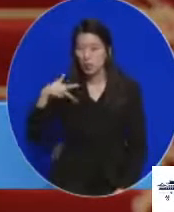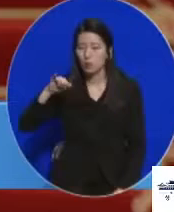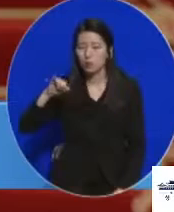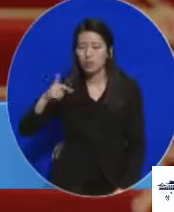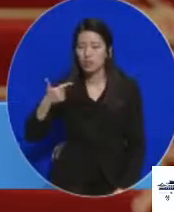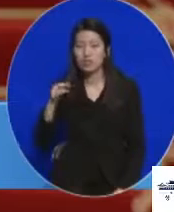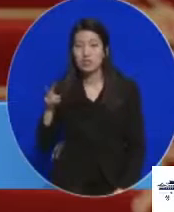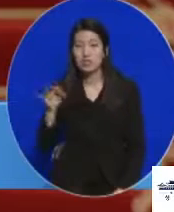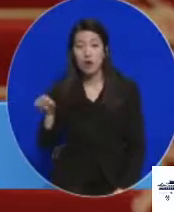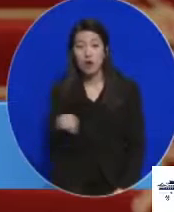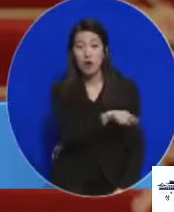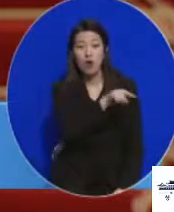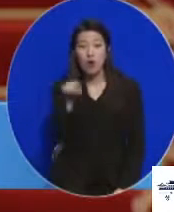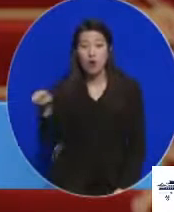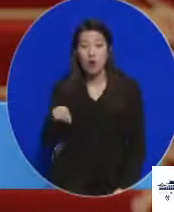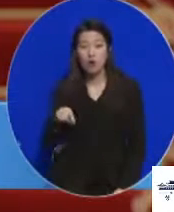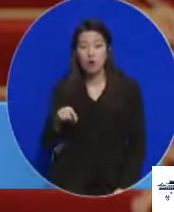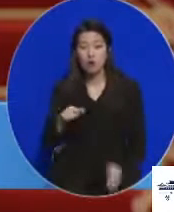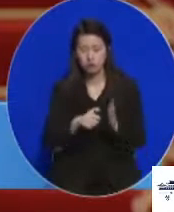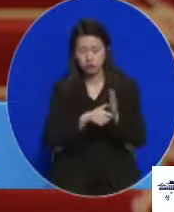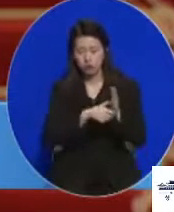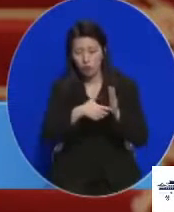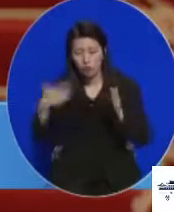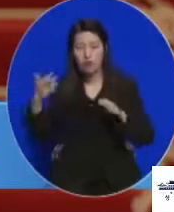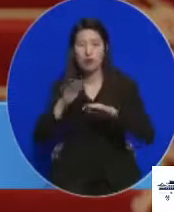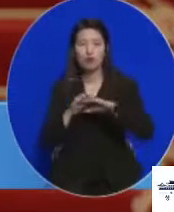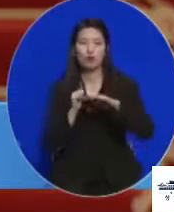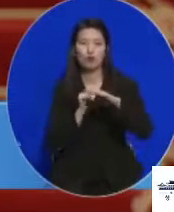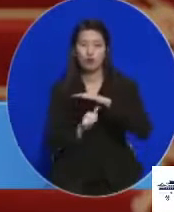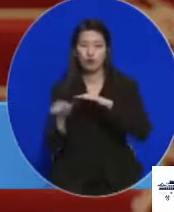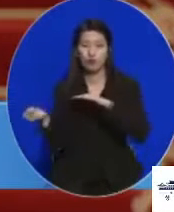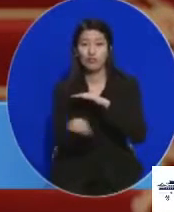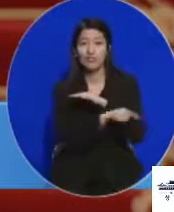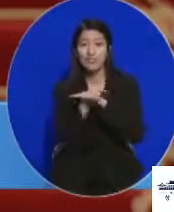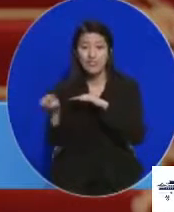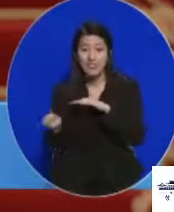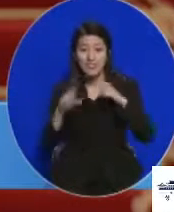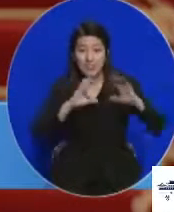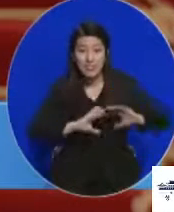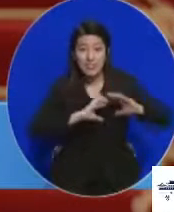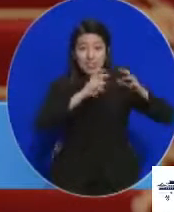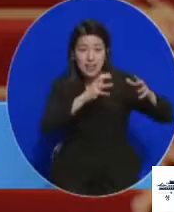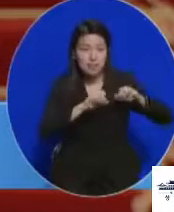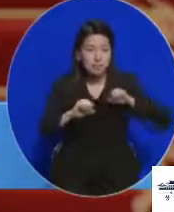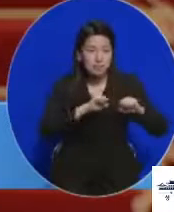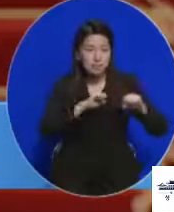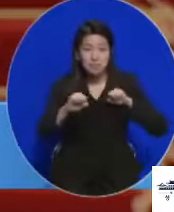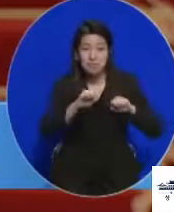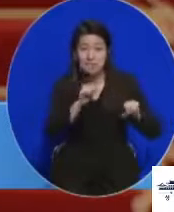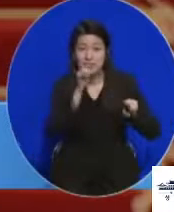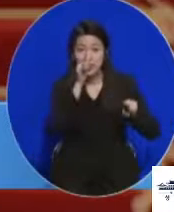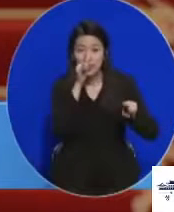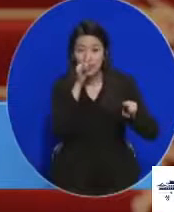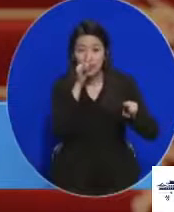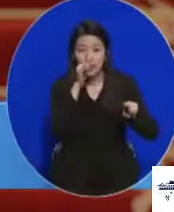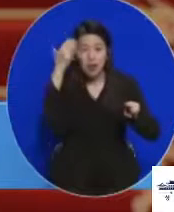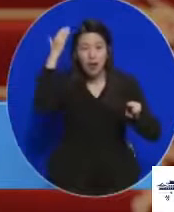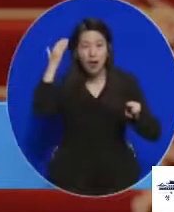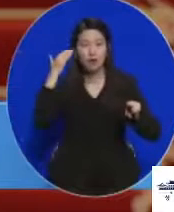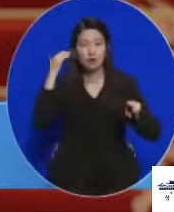많은 체육인 들이 우리 국민과 세계인들에게 희망과 용기를 전했습니다